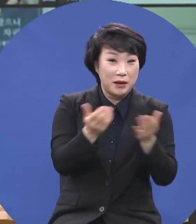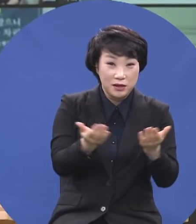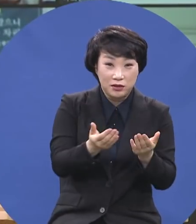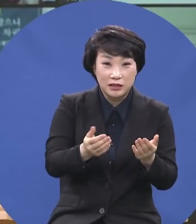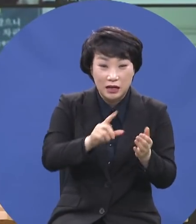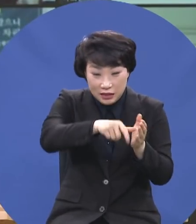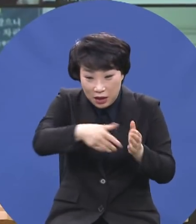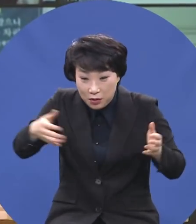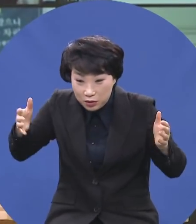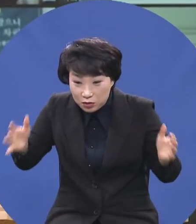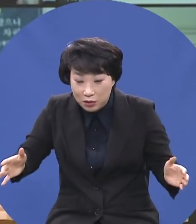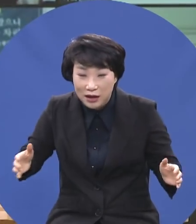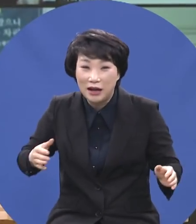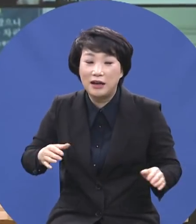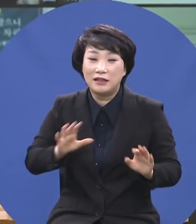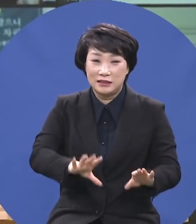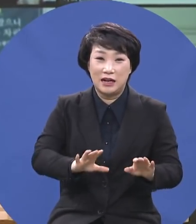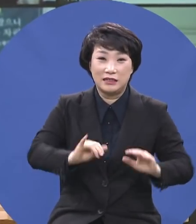역사의 세월은